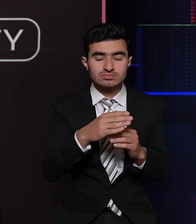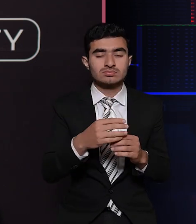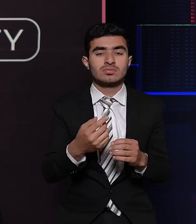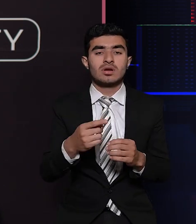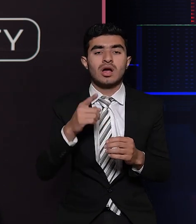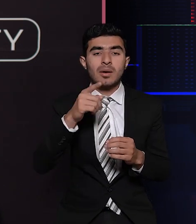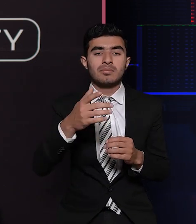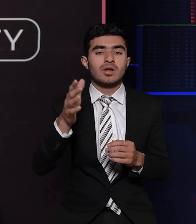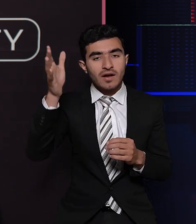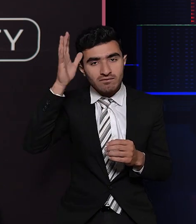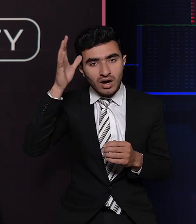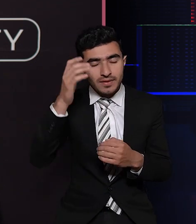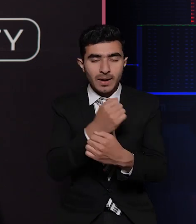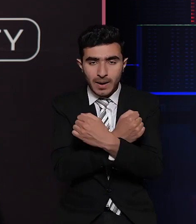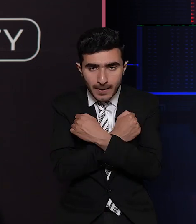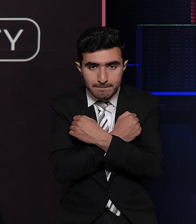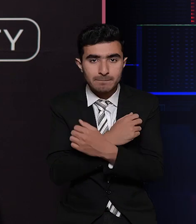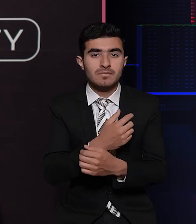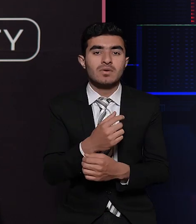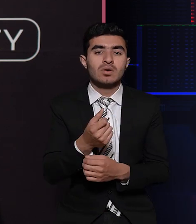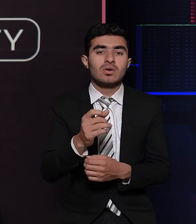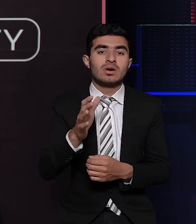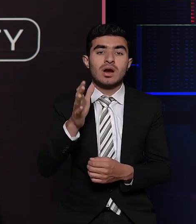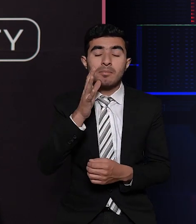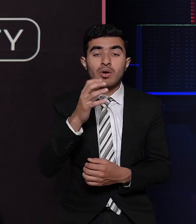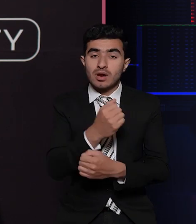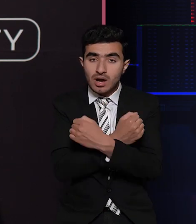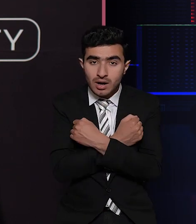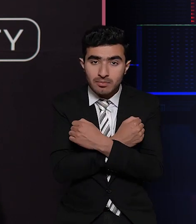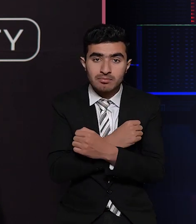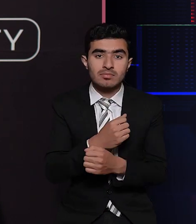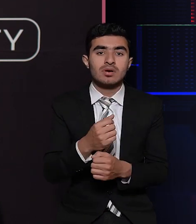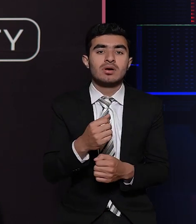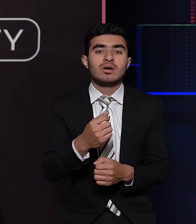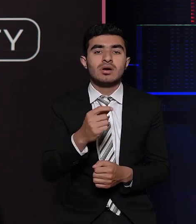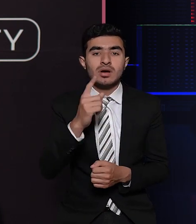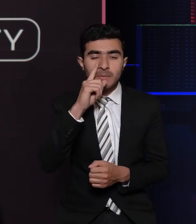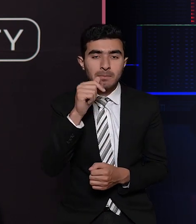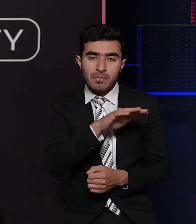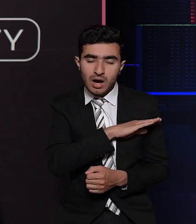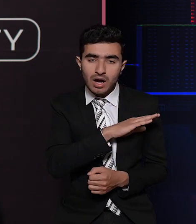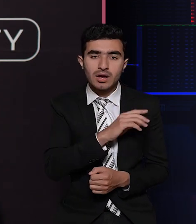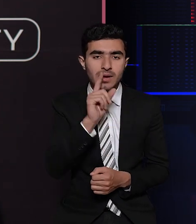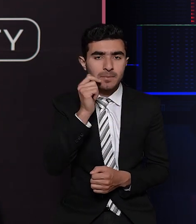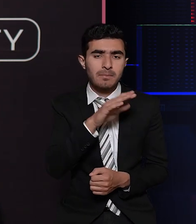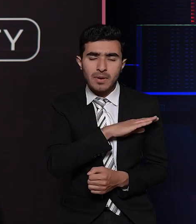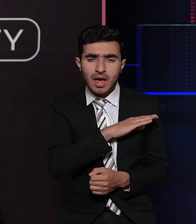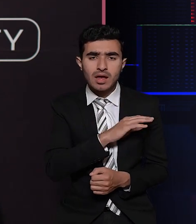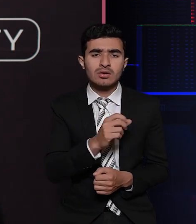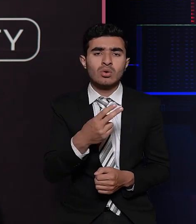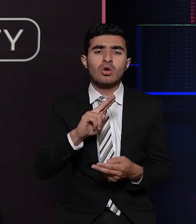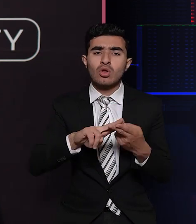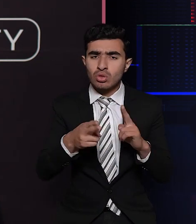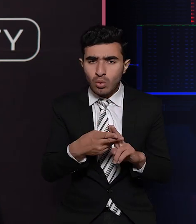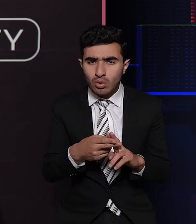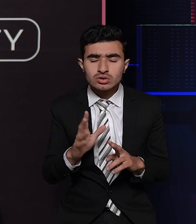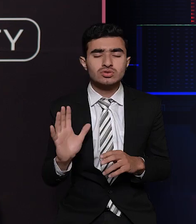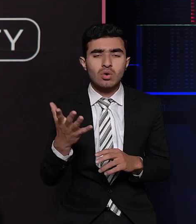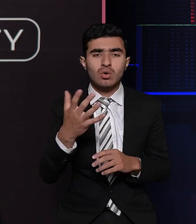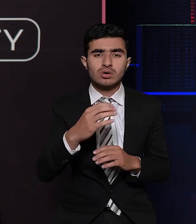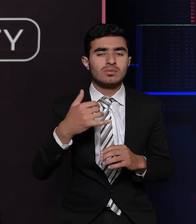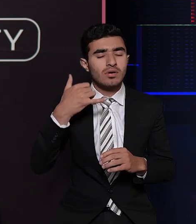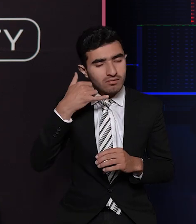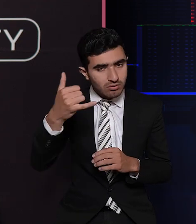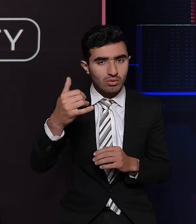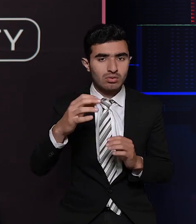کریں, بہن, بھائی, دوست, احباب, کسی کو بھی کال کریں, ان کو بتائیں کہ آپ کی پریشانی کیا ہے, آپ کا